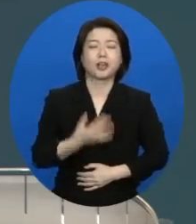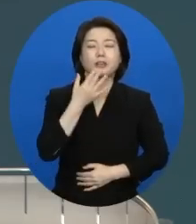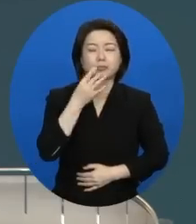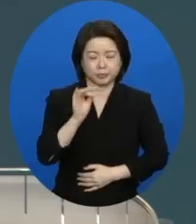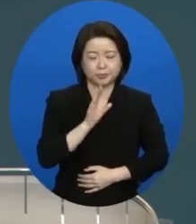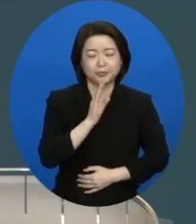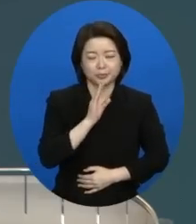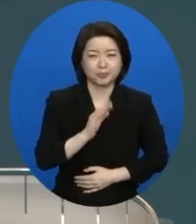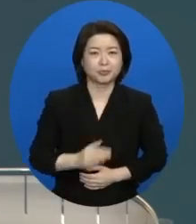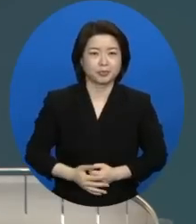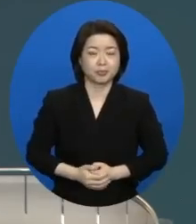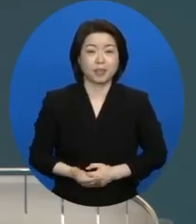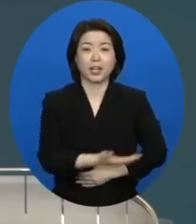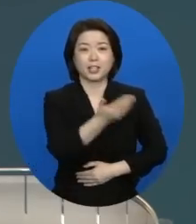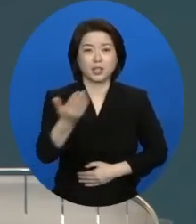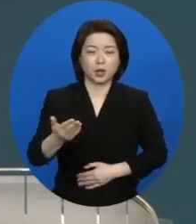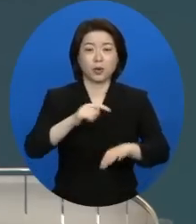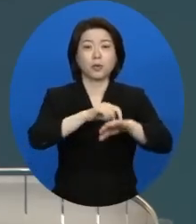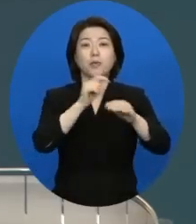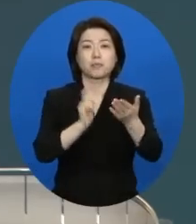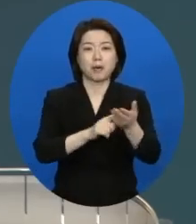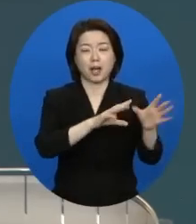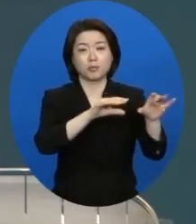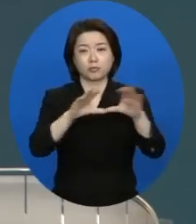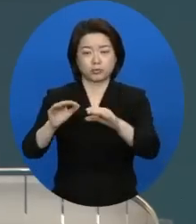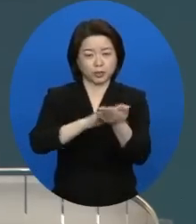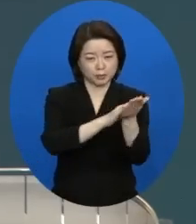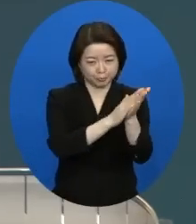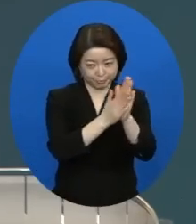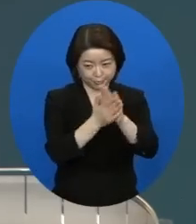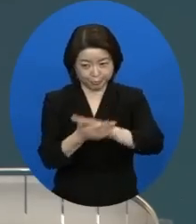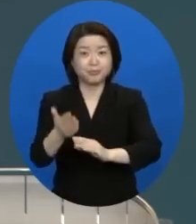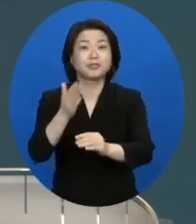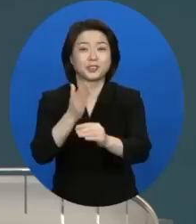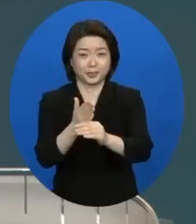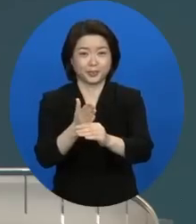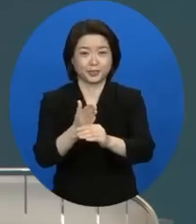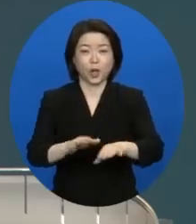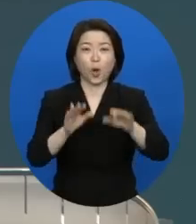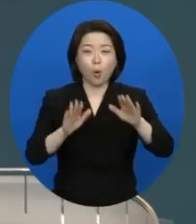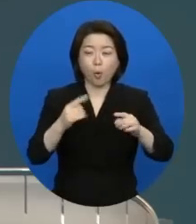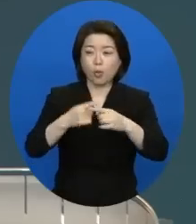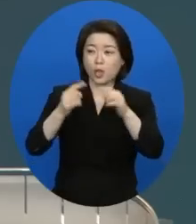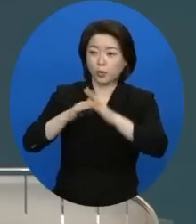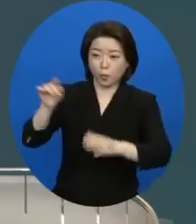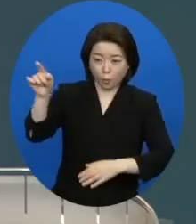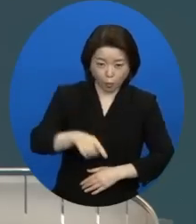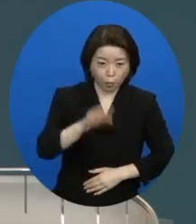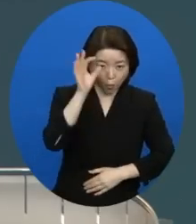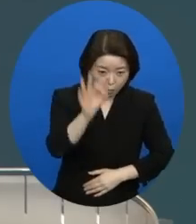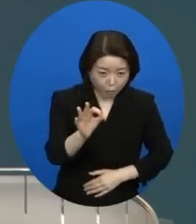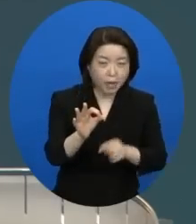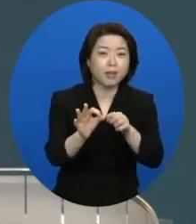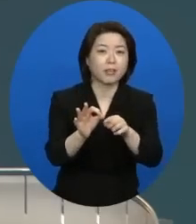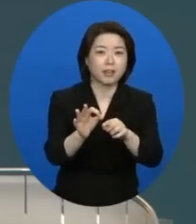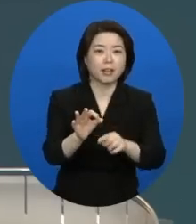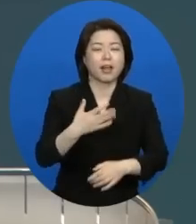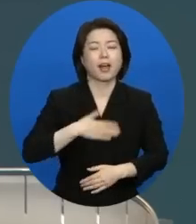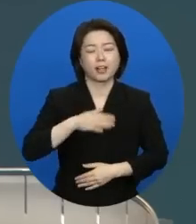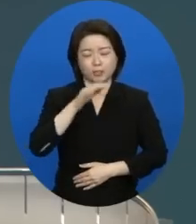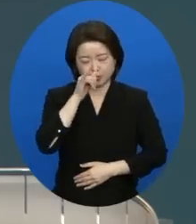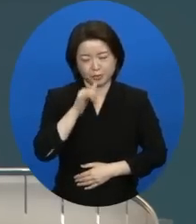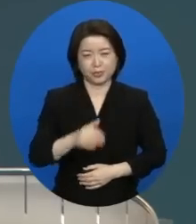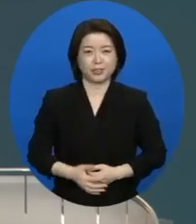물론입니다. 여러분 다 마음이 부드러워지고 있어요. 오늘 교회 오신 거 보면 알 수